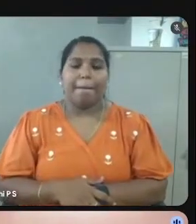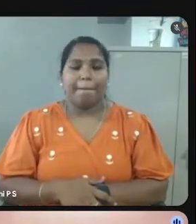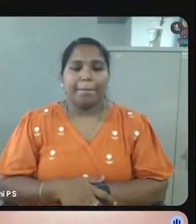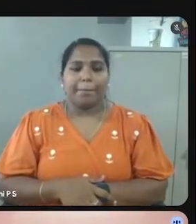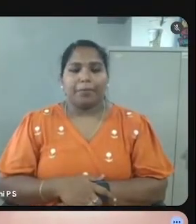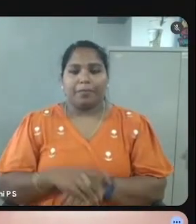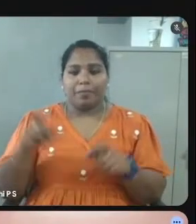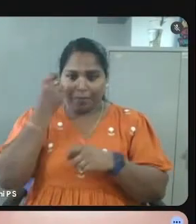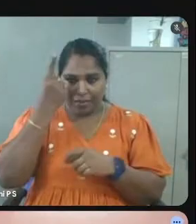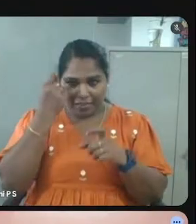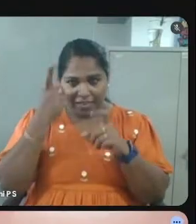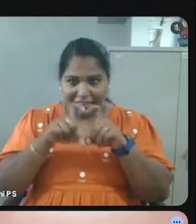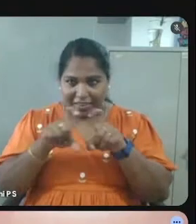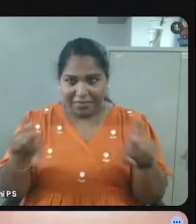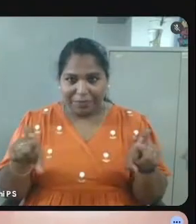മനസ്സിലായല്ലേ?